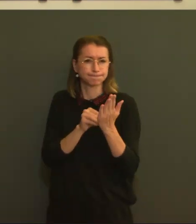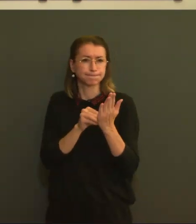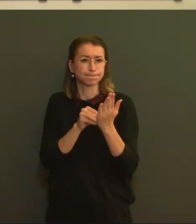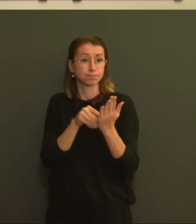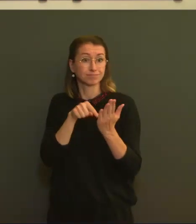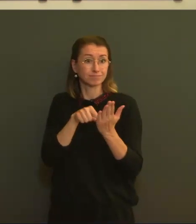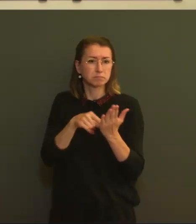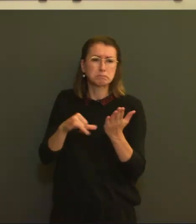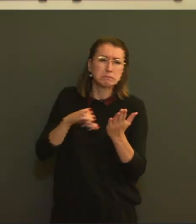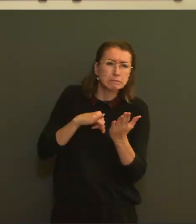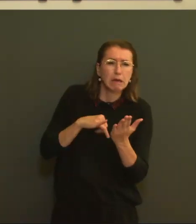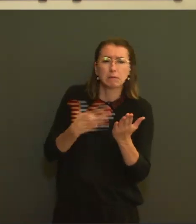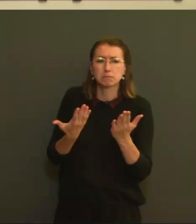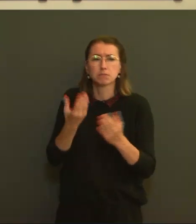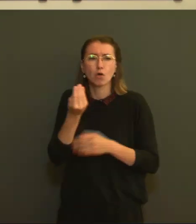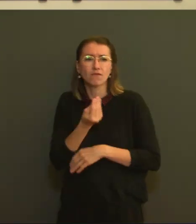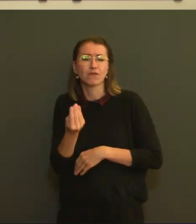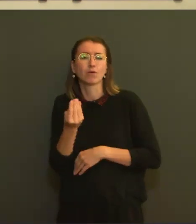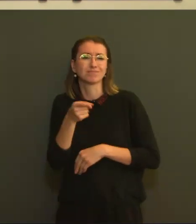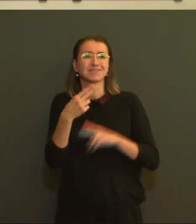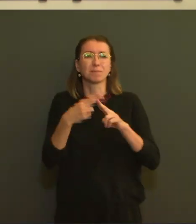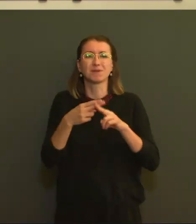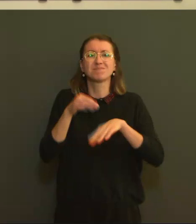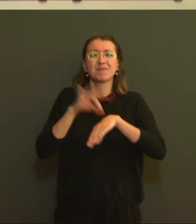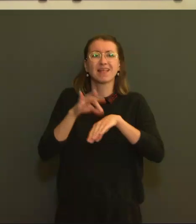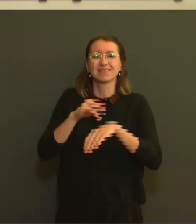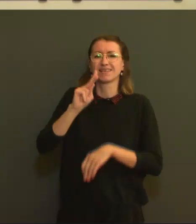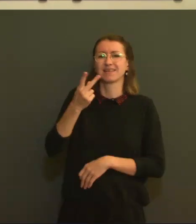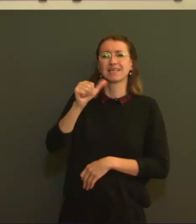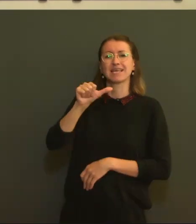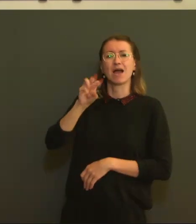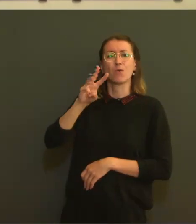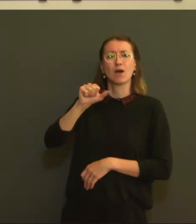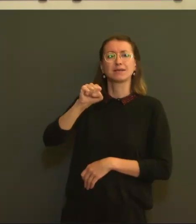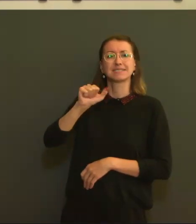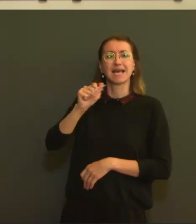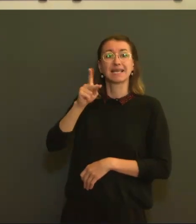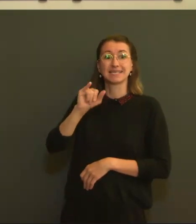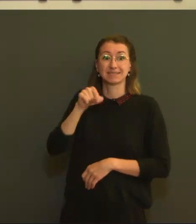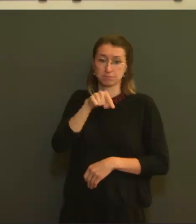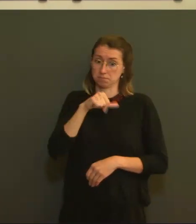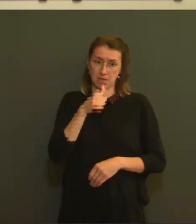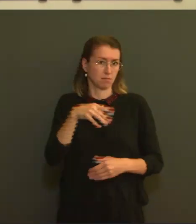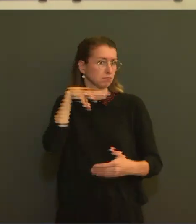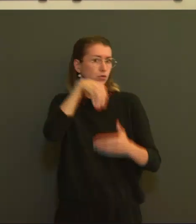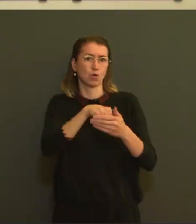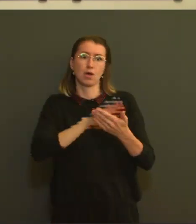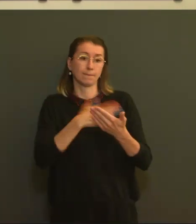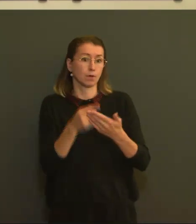de Kawasaki qui a été attribuée au COVID-19 et qui bénéficie d'une surveillance